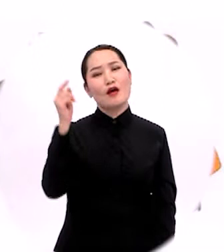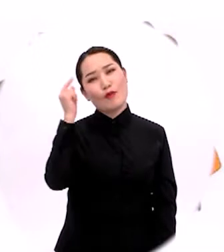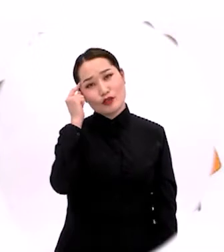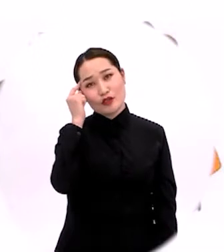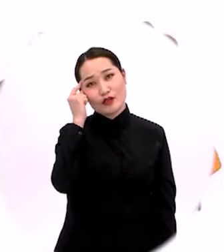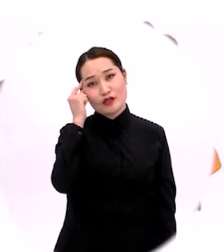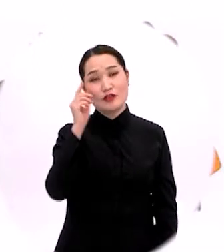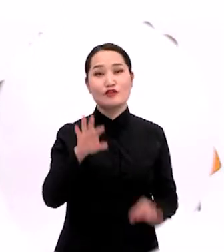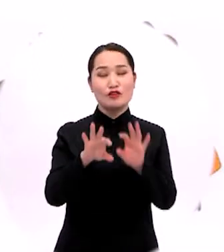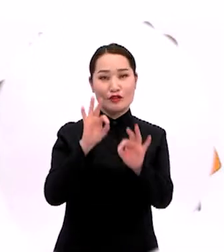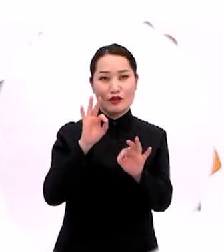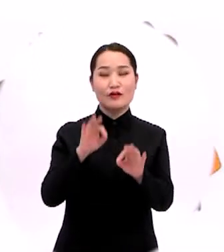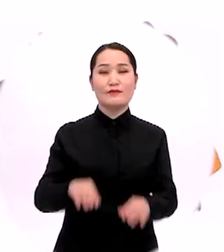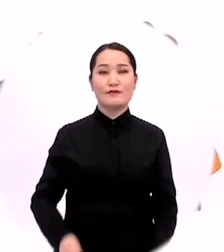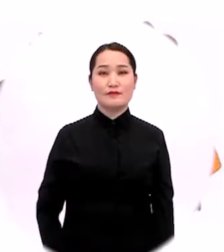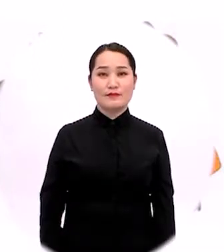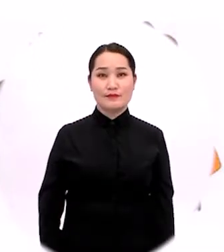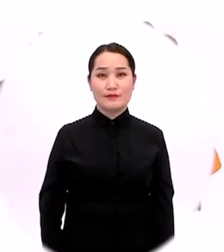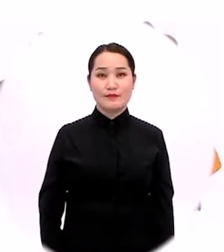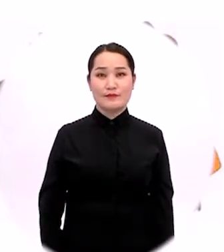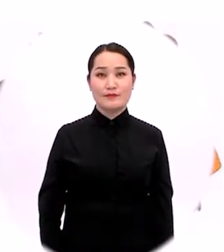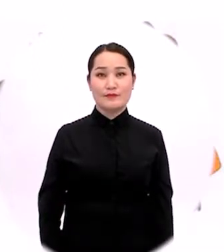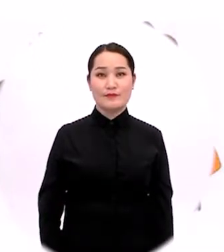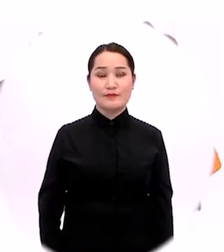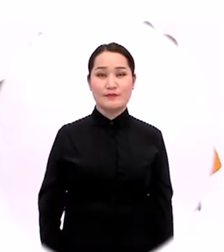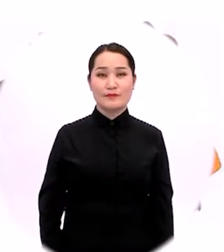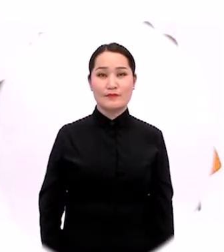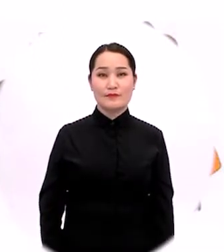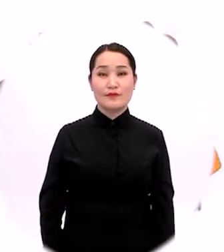бодож, сонглоо. Багш маань надад